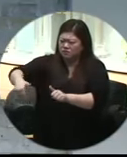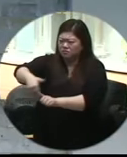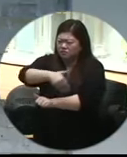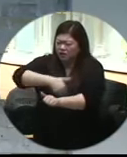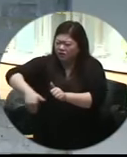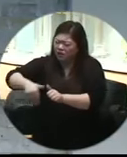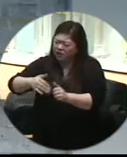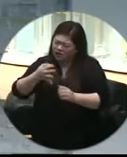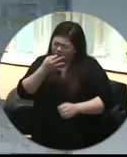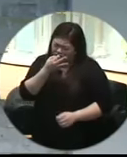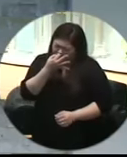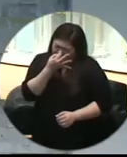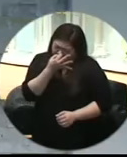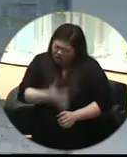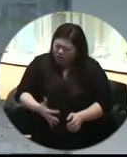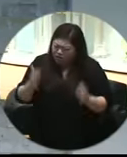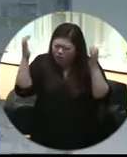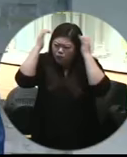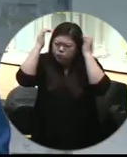가시는 상황이에요.